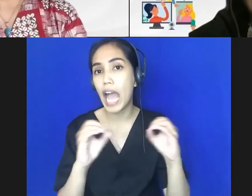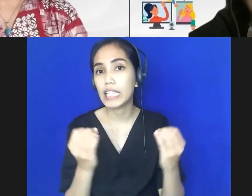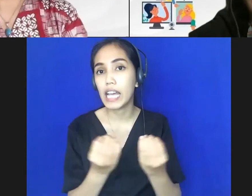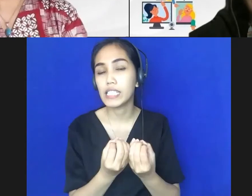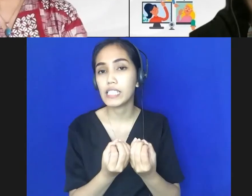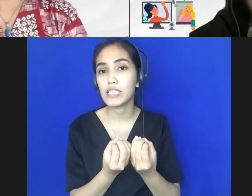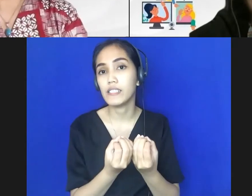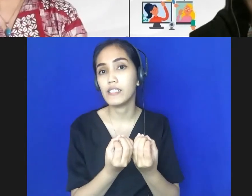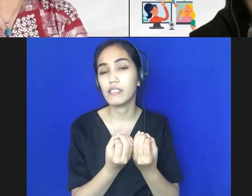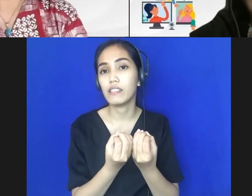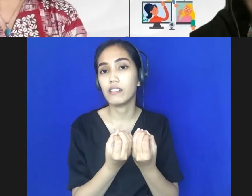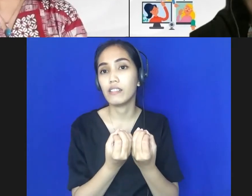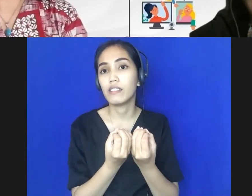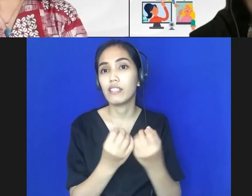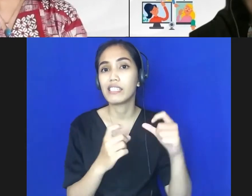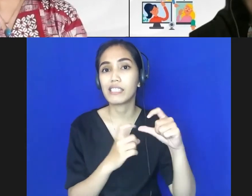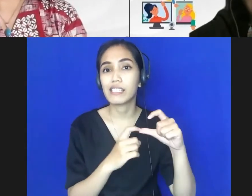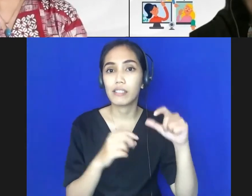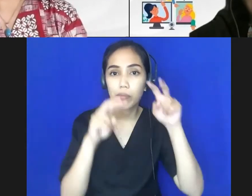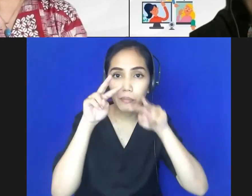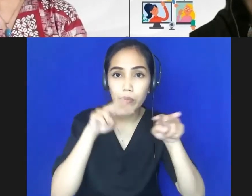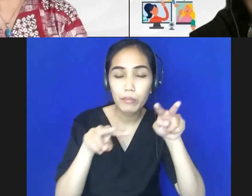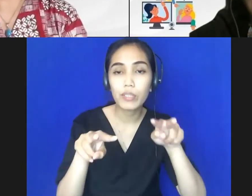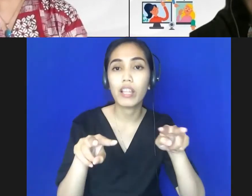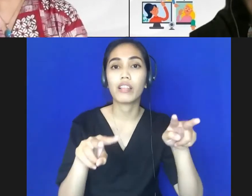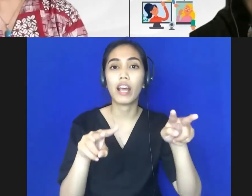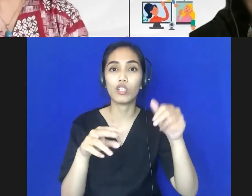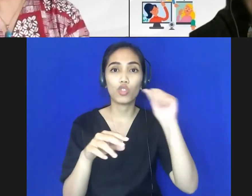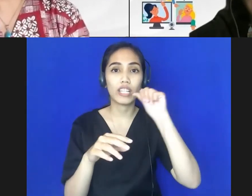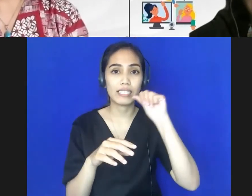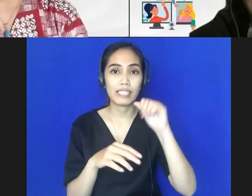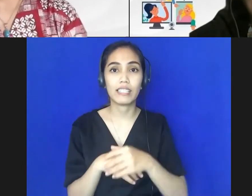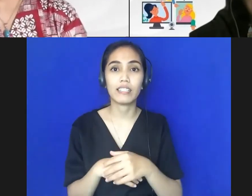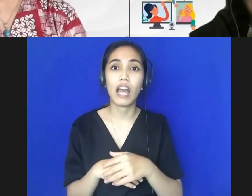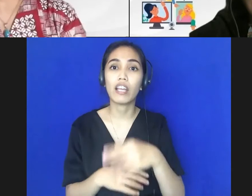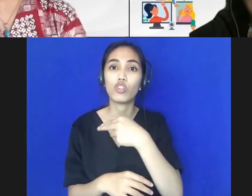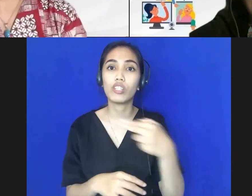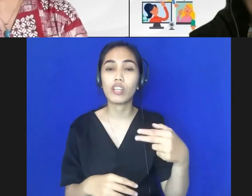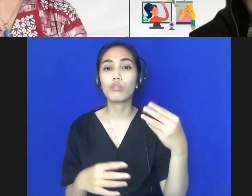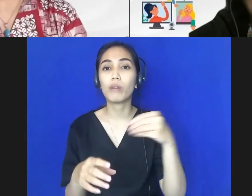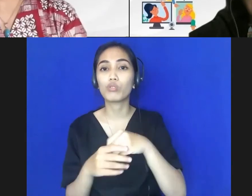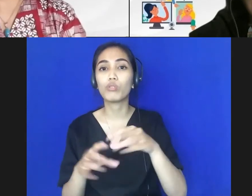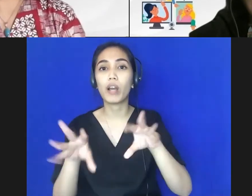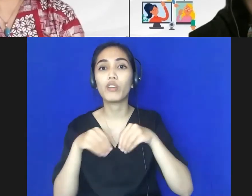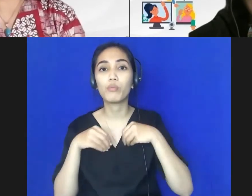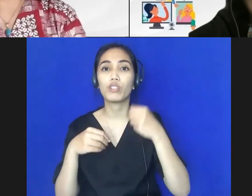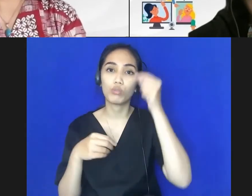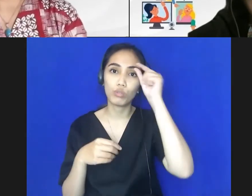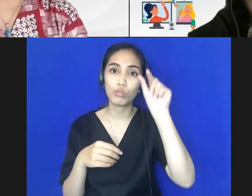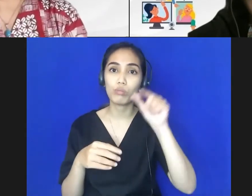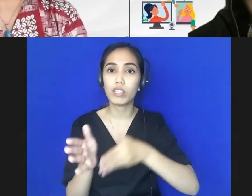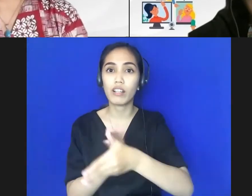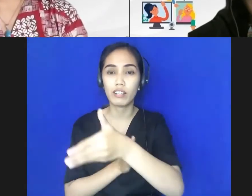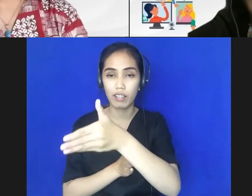itu pemerintah Indonesia termasuk sebagai salah satu negara yang mengadopsi untuk